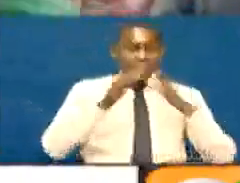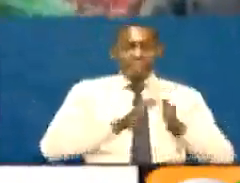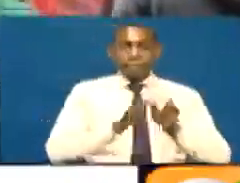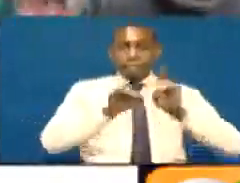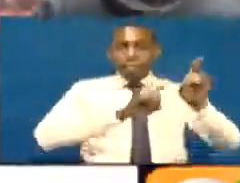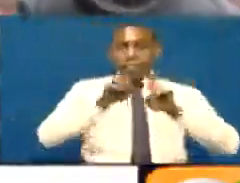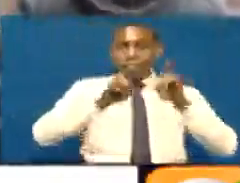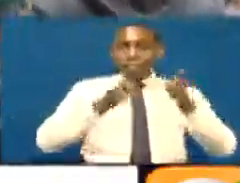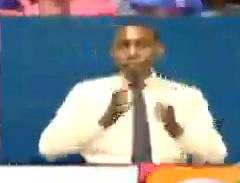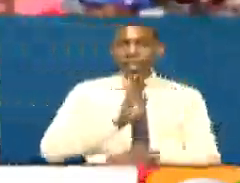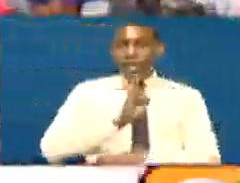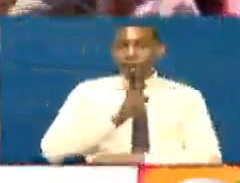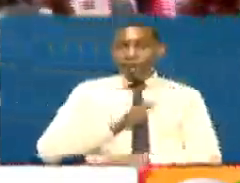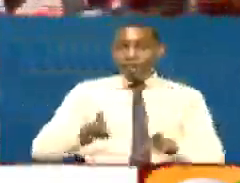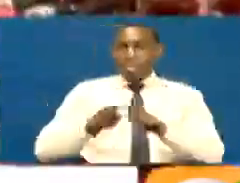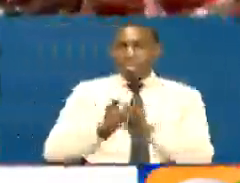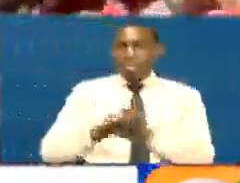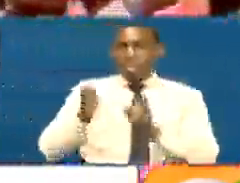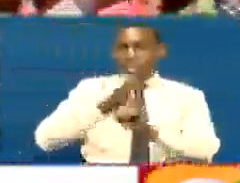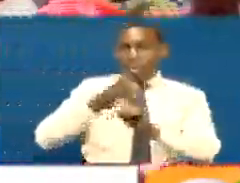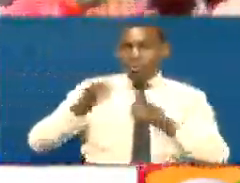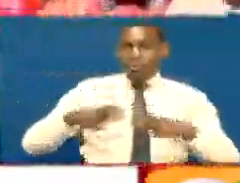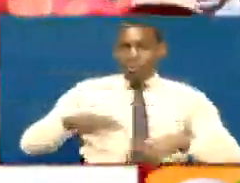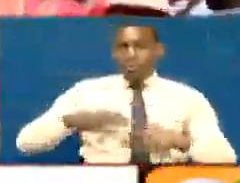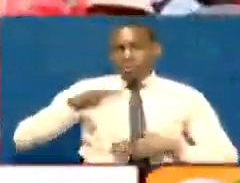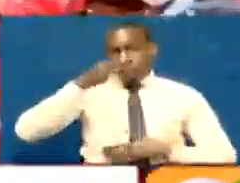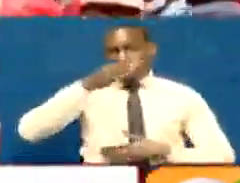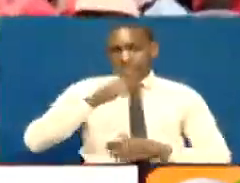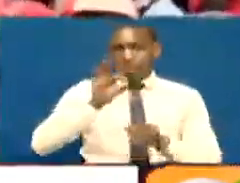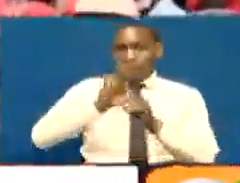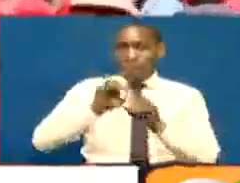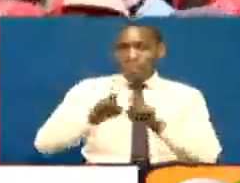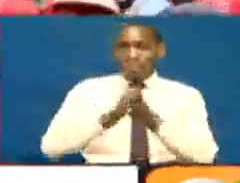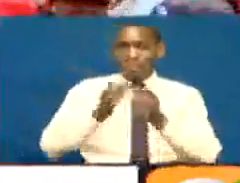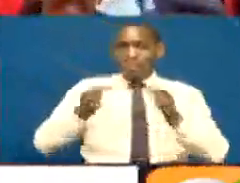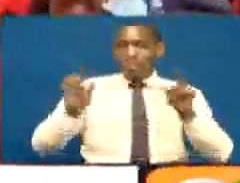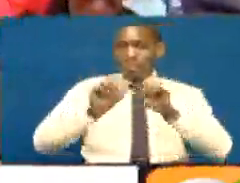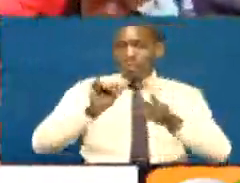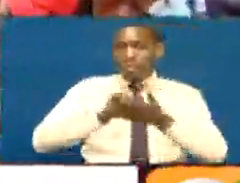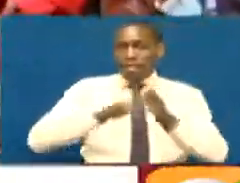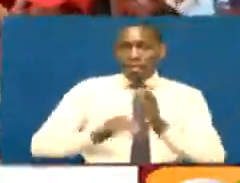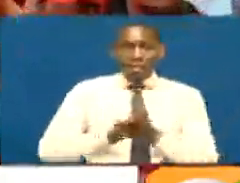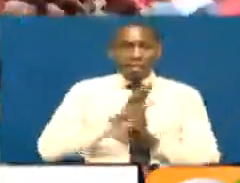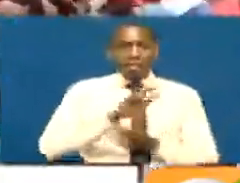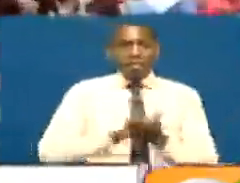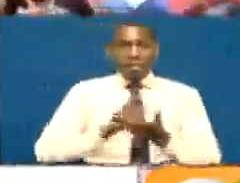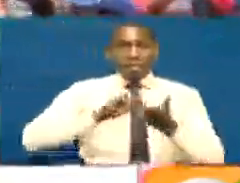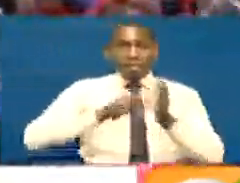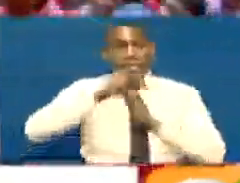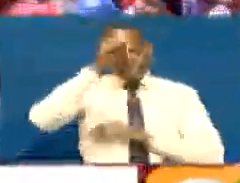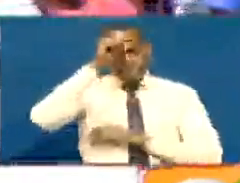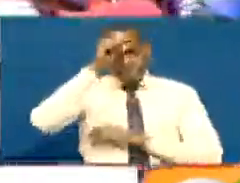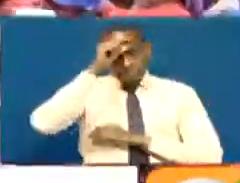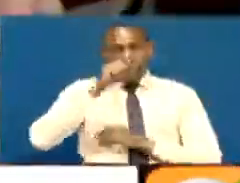siku uwanjani Ruringu, ambapo aliwarai wenyeji wa Nyeri kumpigia kura na kukana madai kuwa yeye ni mradi wa serikali